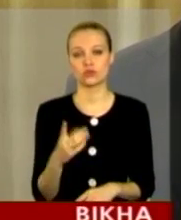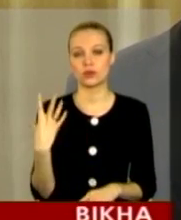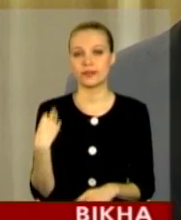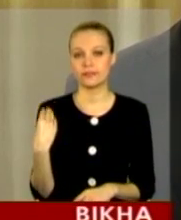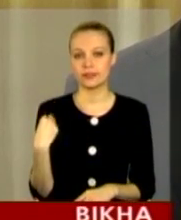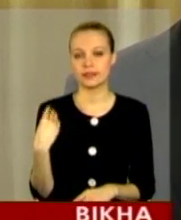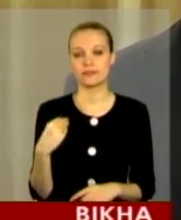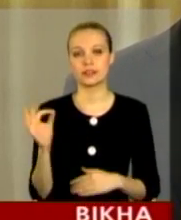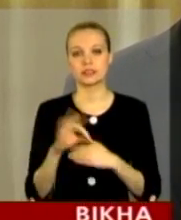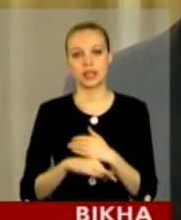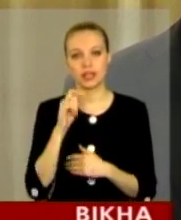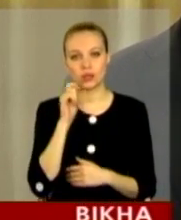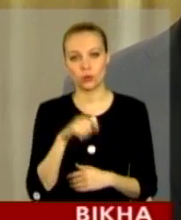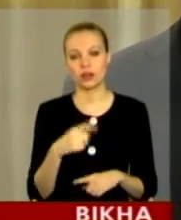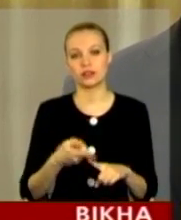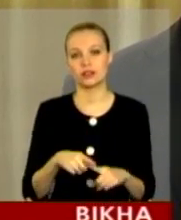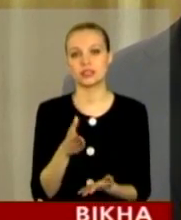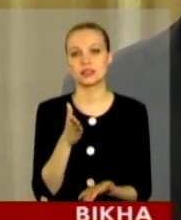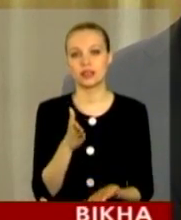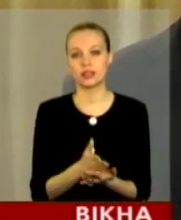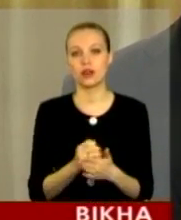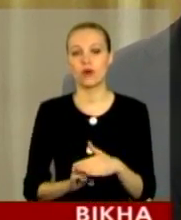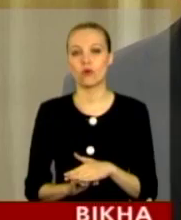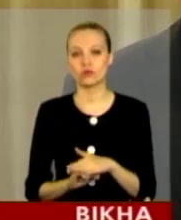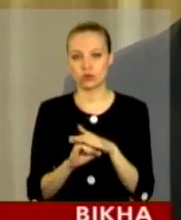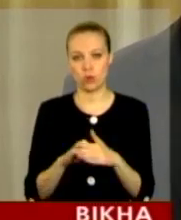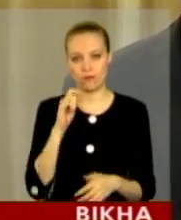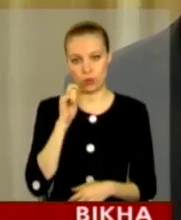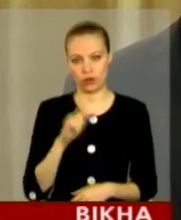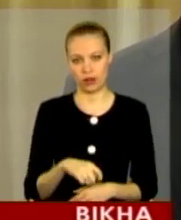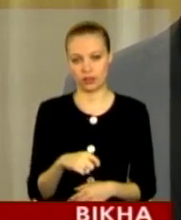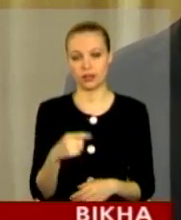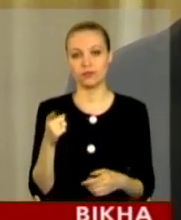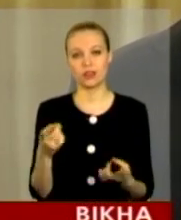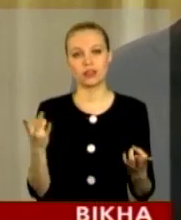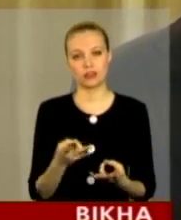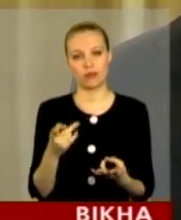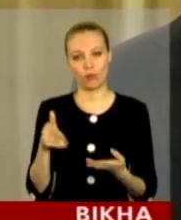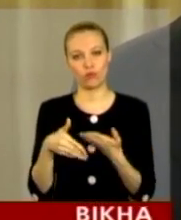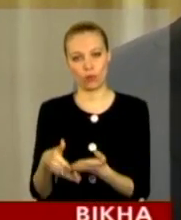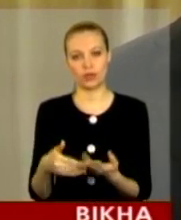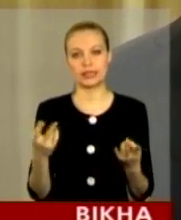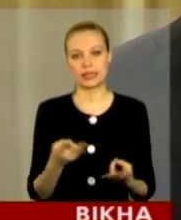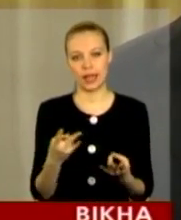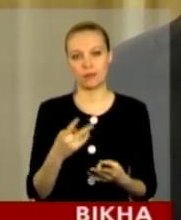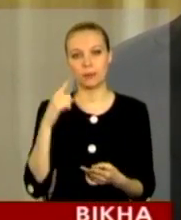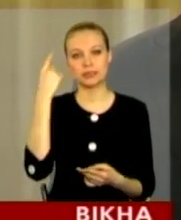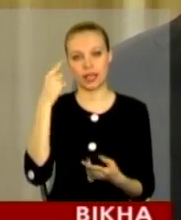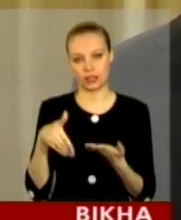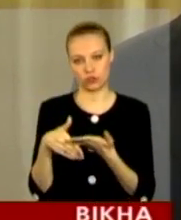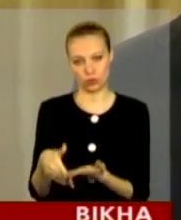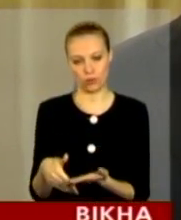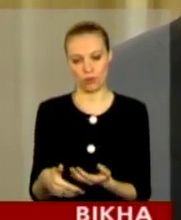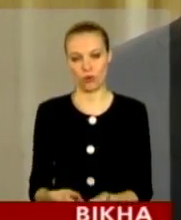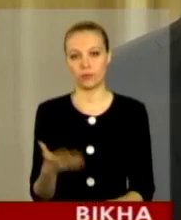Львів, Західна Україна – це є основа України. Йому треба допомагати, йому потрібна психіатрична